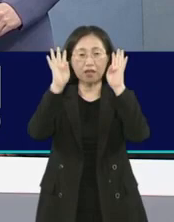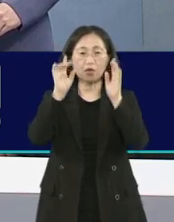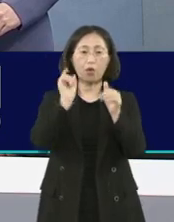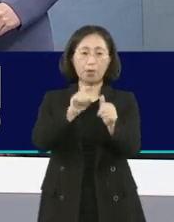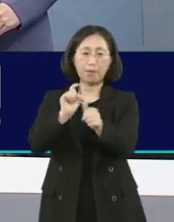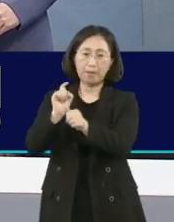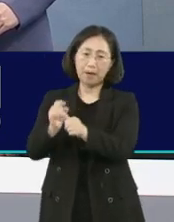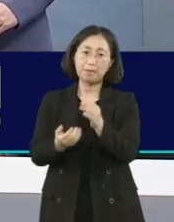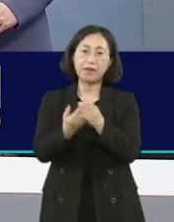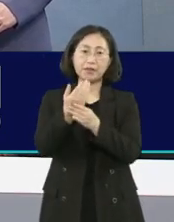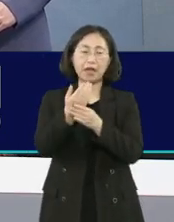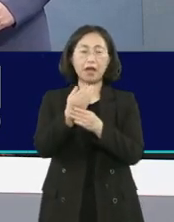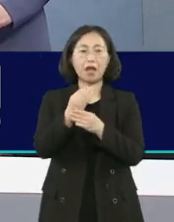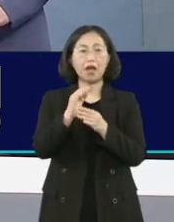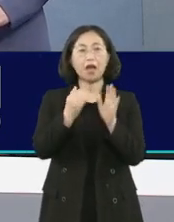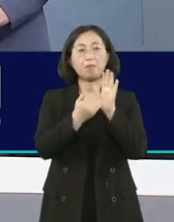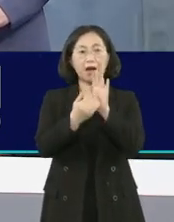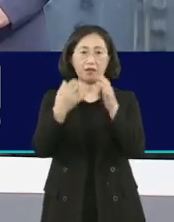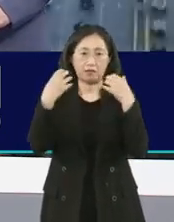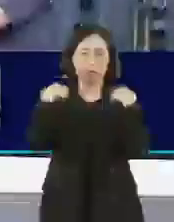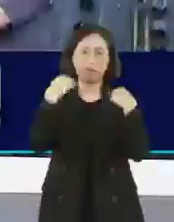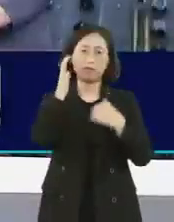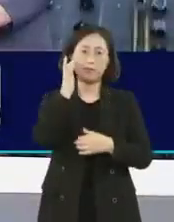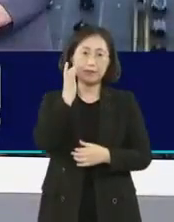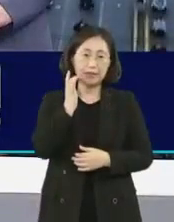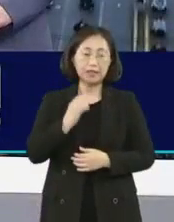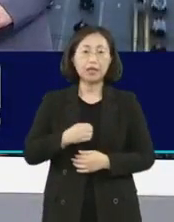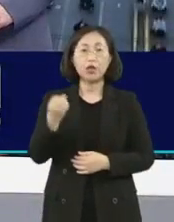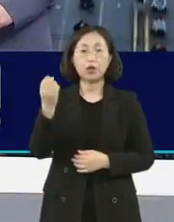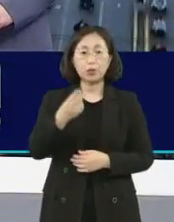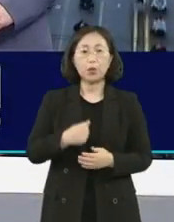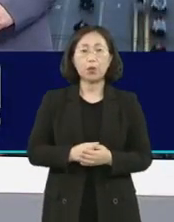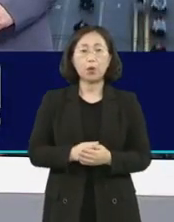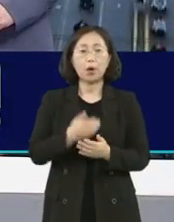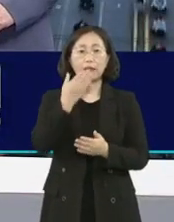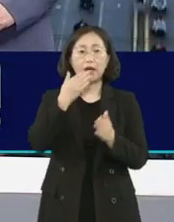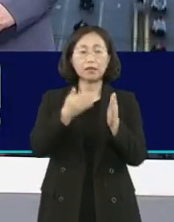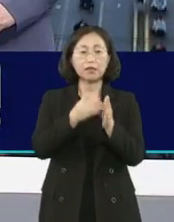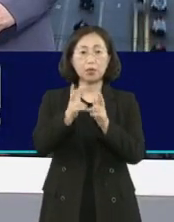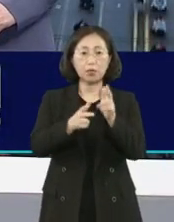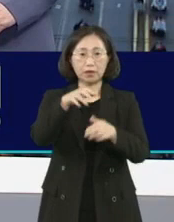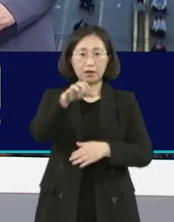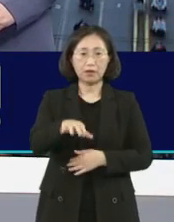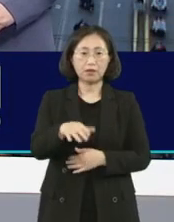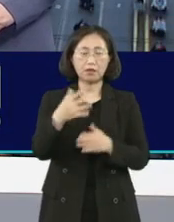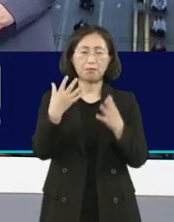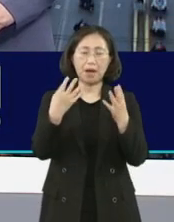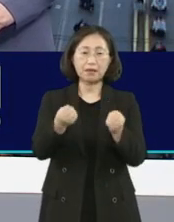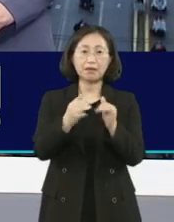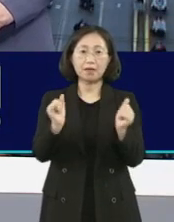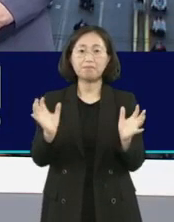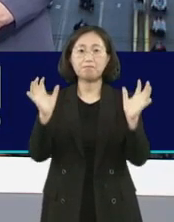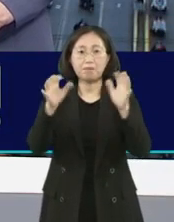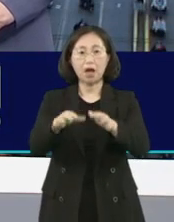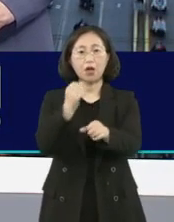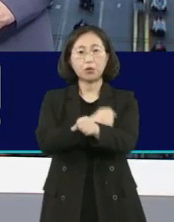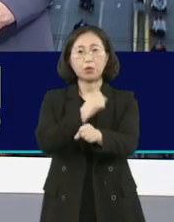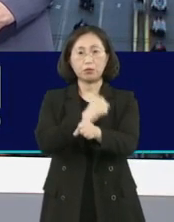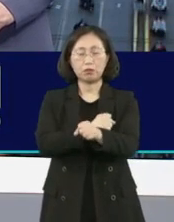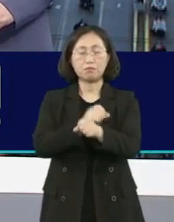방역당국의 초비상이 걸렸습니다. 이런 와중에 당진 현대제철 공장에서는 수천여 명이 참여하는 대규모